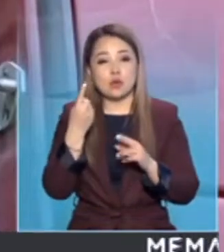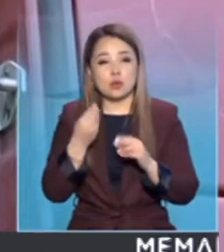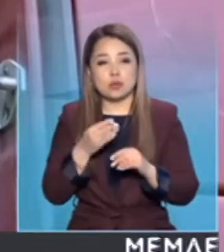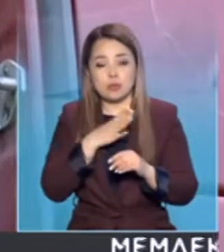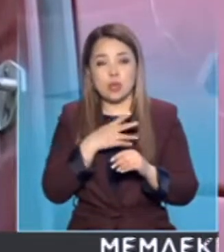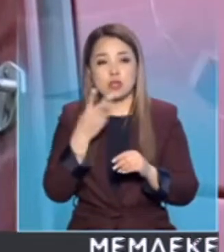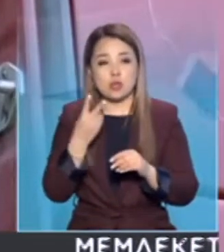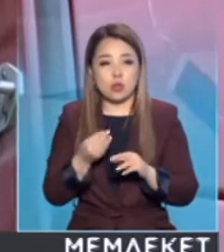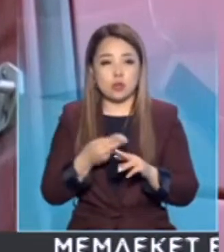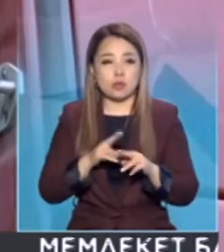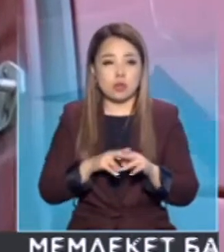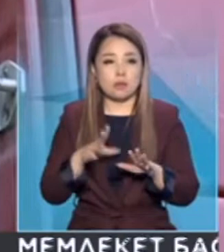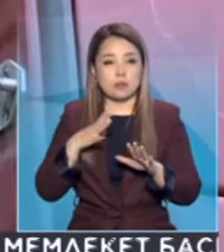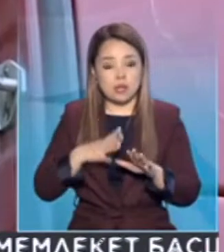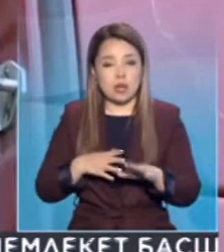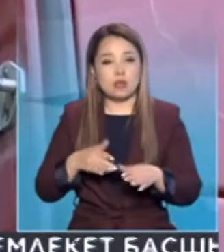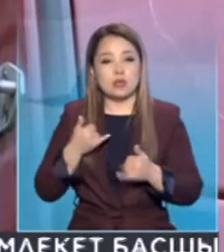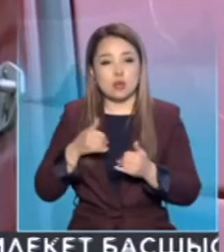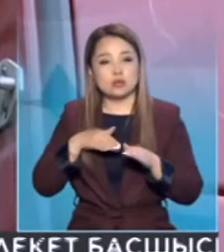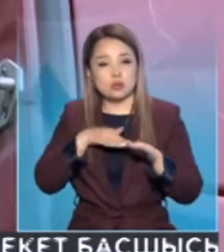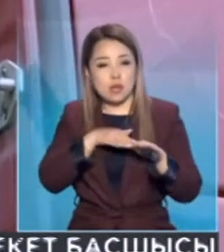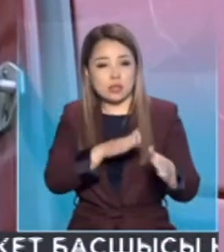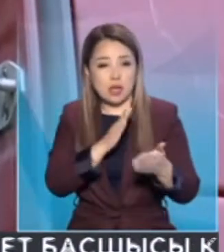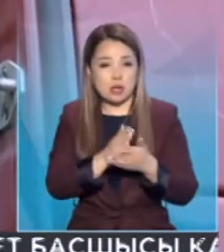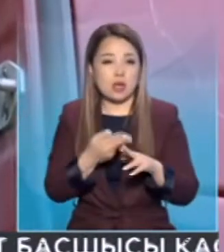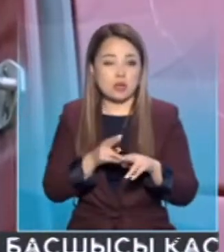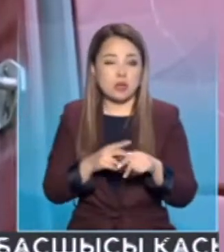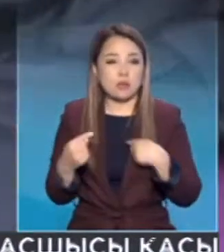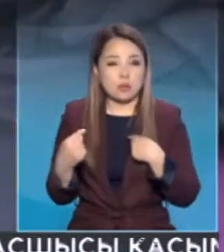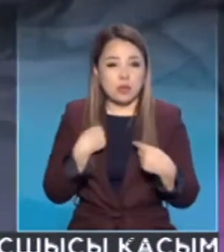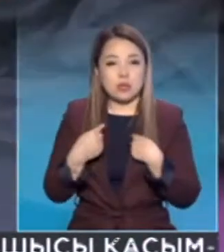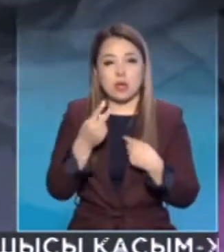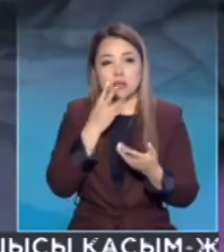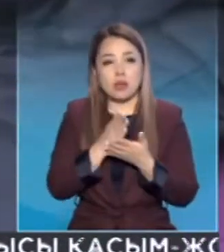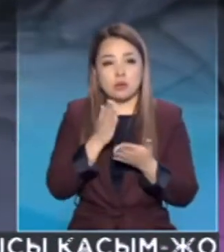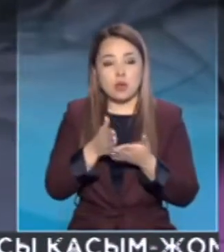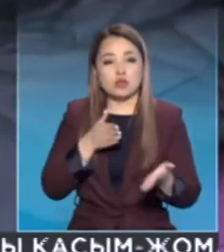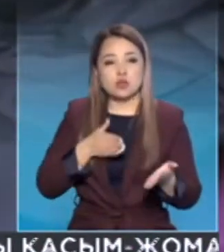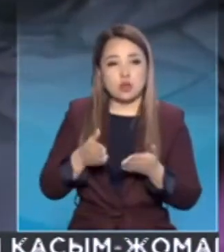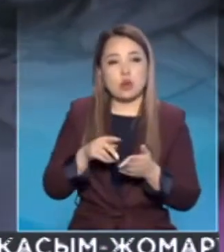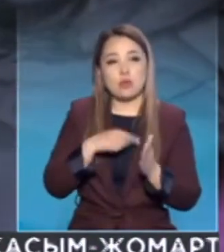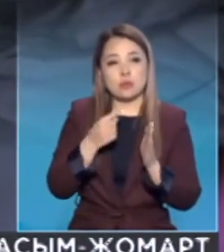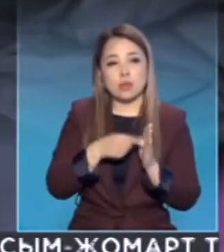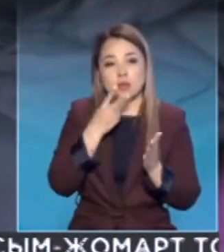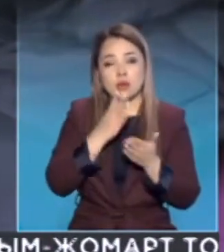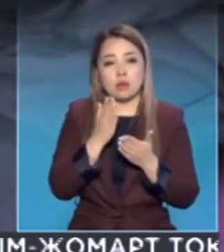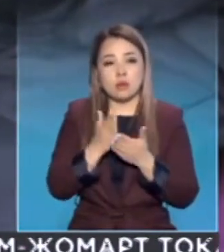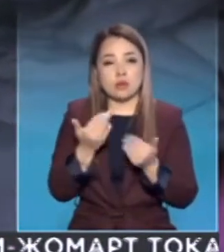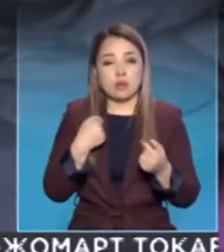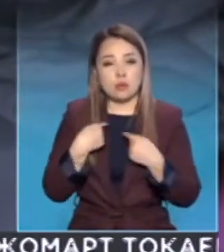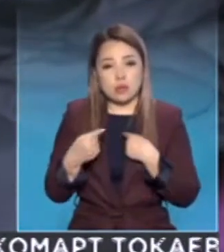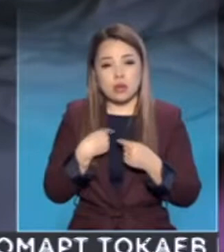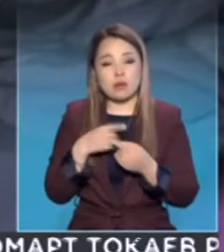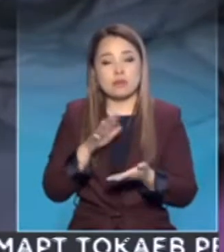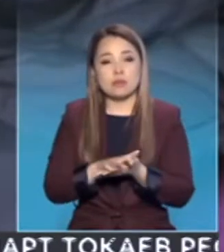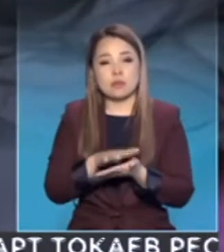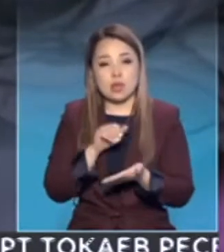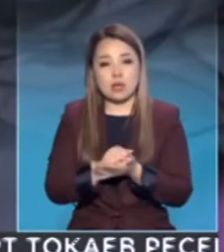Қазір 2 күн, 3 күн қонамыз. Бүгін мен 3-ші күнге кетіп жатырмыз. Жолдың мәселесін көріп тұрғандарыңыздай,